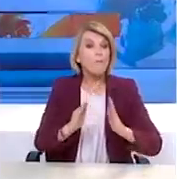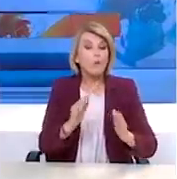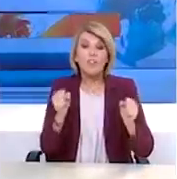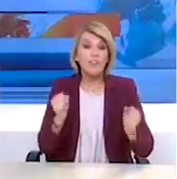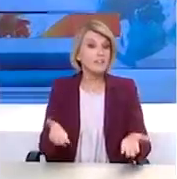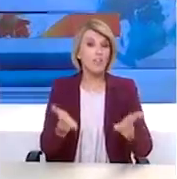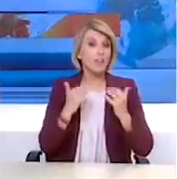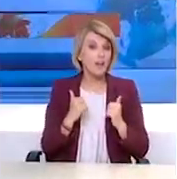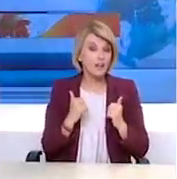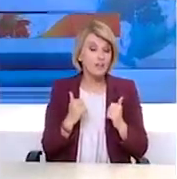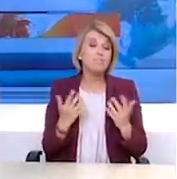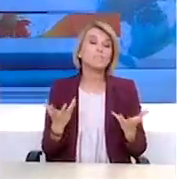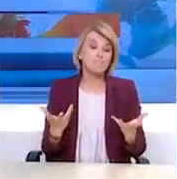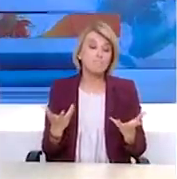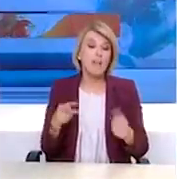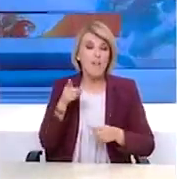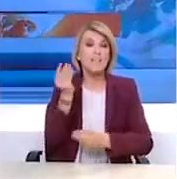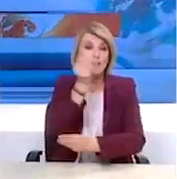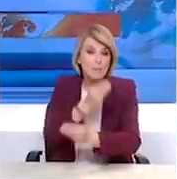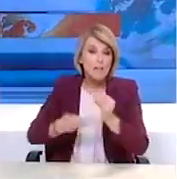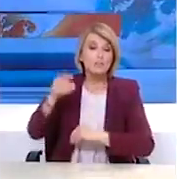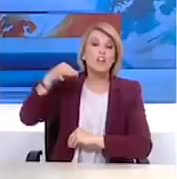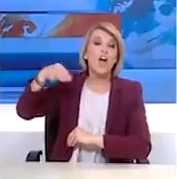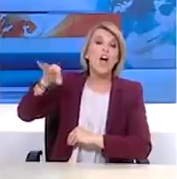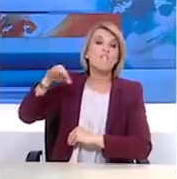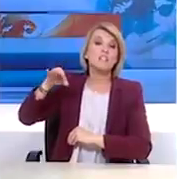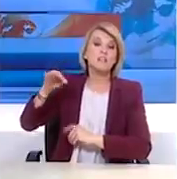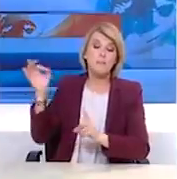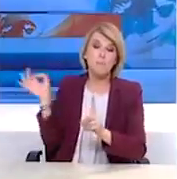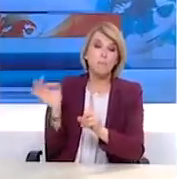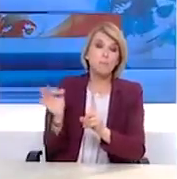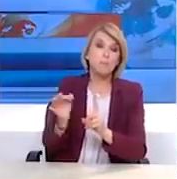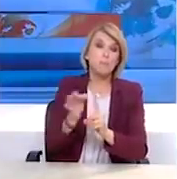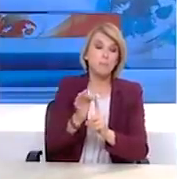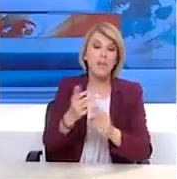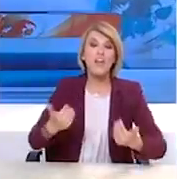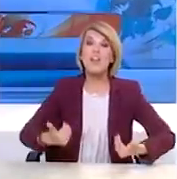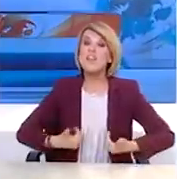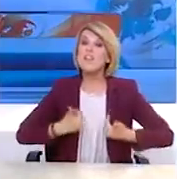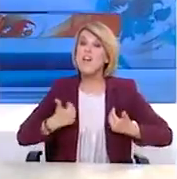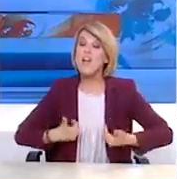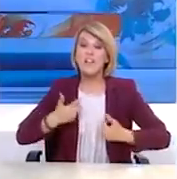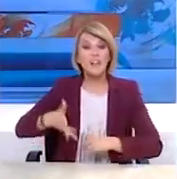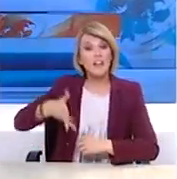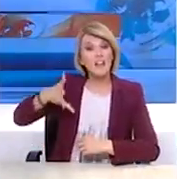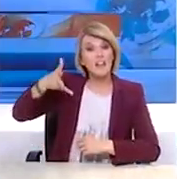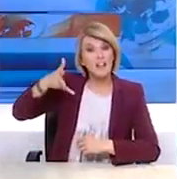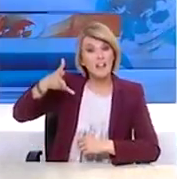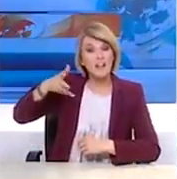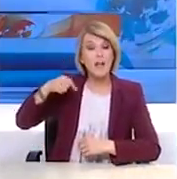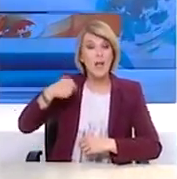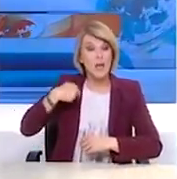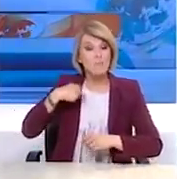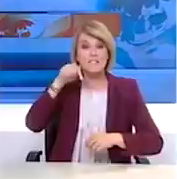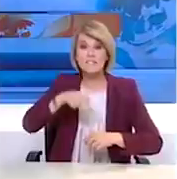και φυσικά είναι πιο ευάλωτοι στον ιό. Οι περισσότεροι είναι νέες ηλικίες. Γι' αυτό είδατε το μήνυμά μας ήταν σήμερα να προστατεύσουμε